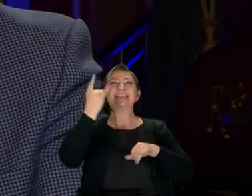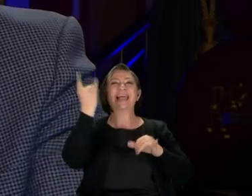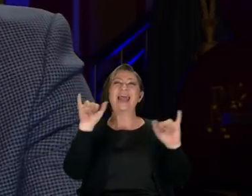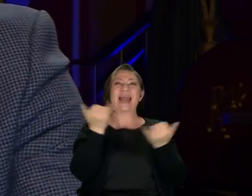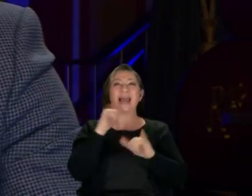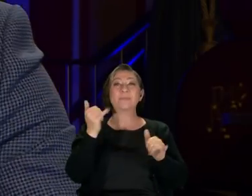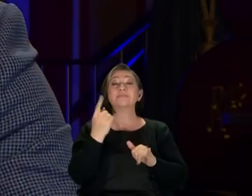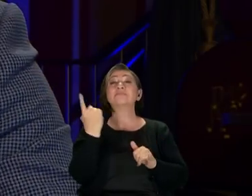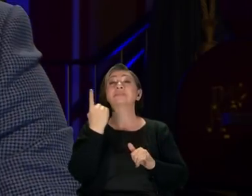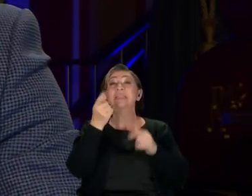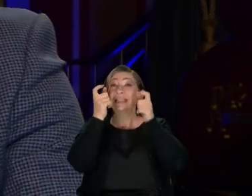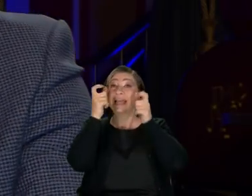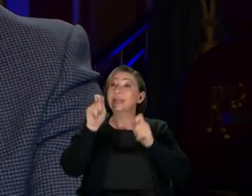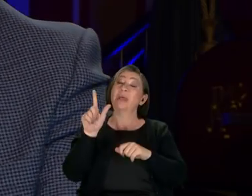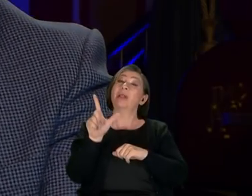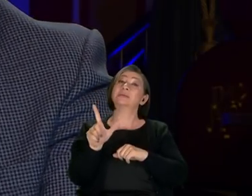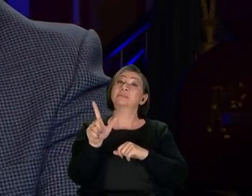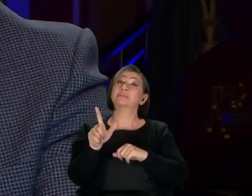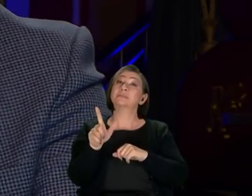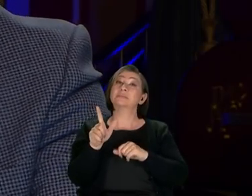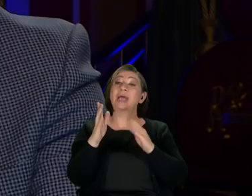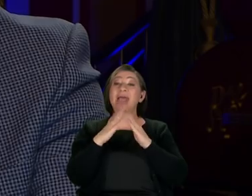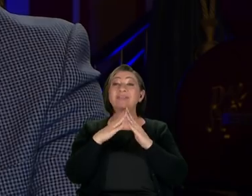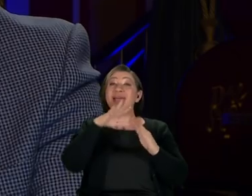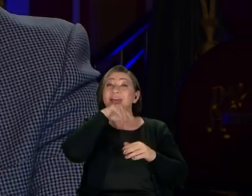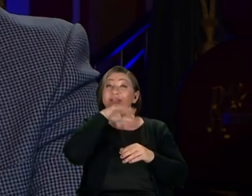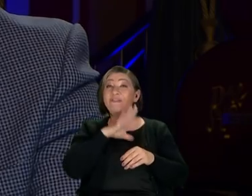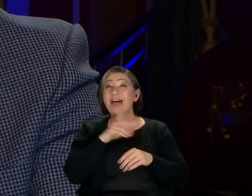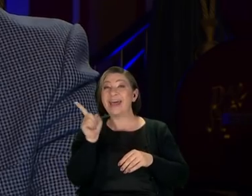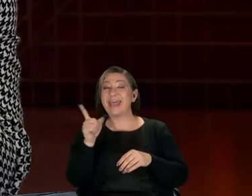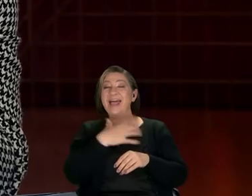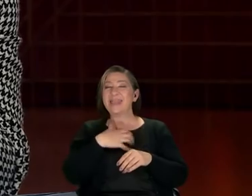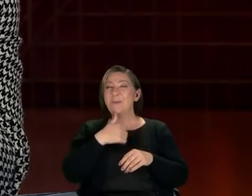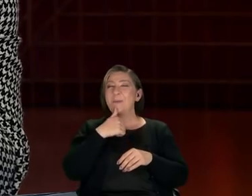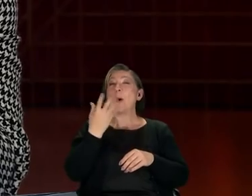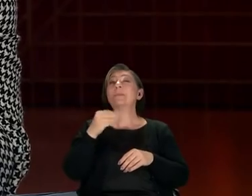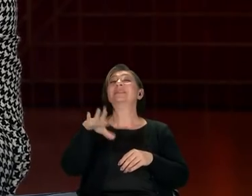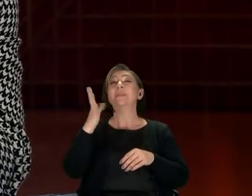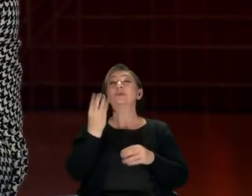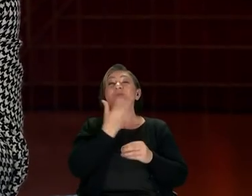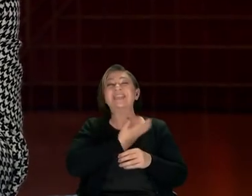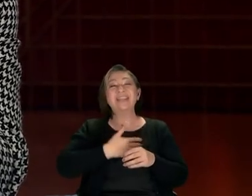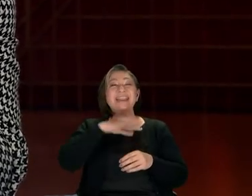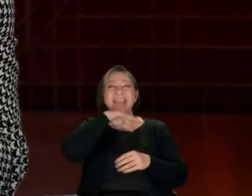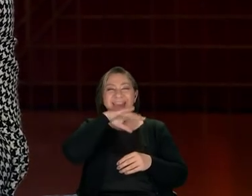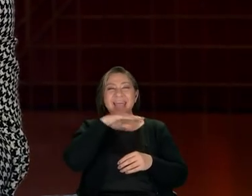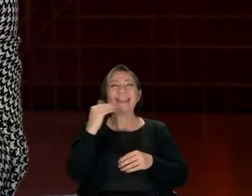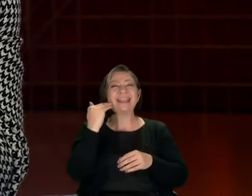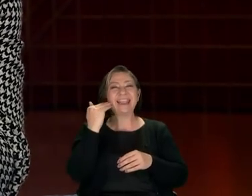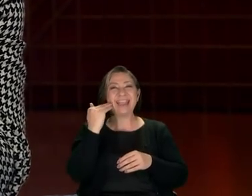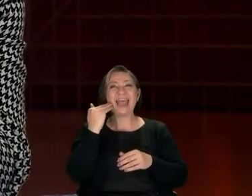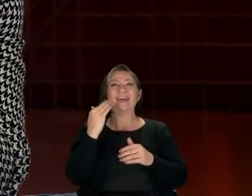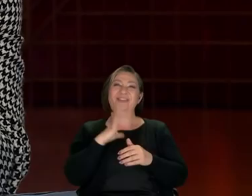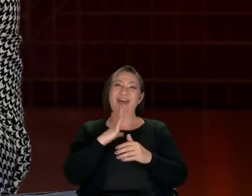Gülüp eğlenelim de bir şeye dikkat etmeleri gerekiyor. Evde yaşları var. Kendi anne babaları olmasa bile çok sevdikleri